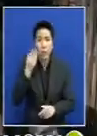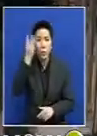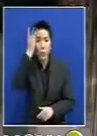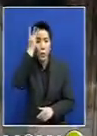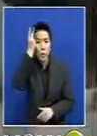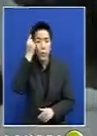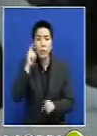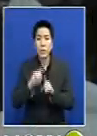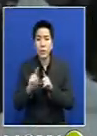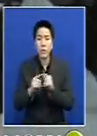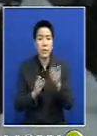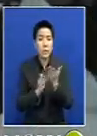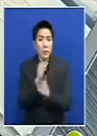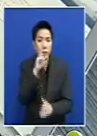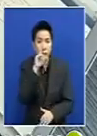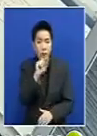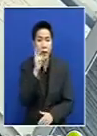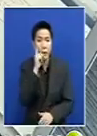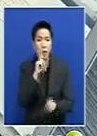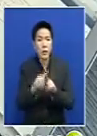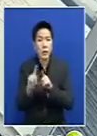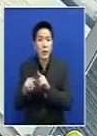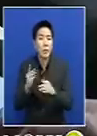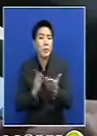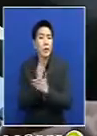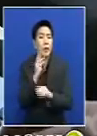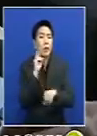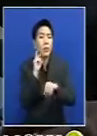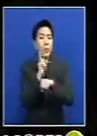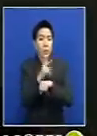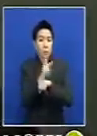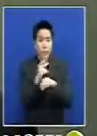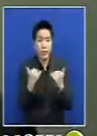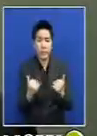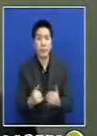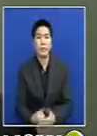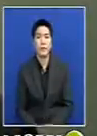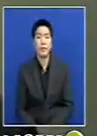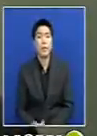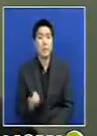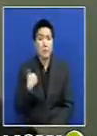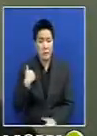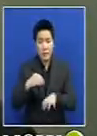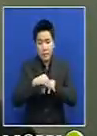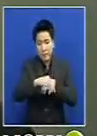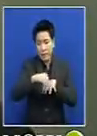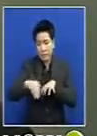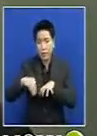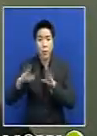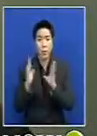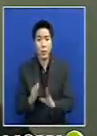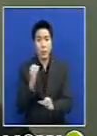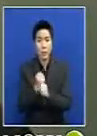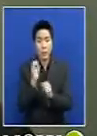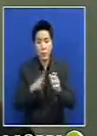ดมการณ์ผ่านทางการจับตาสื่อใหม่อย่างโซเชียลมีเดีย เรามีเครือข่ายเจ้าหน้าที่นะครับ